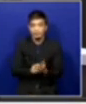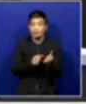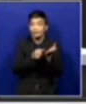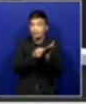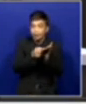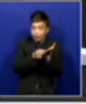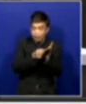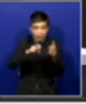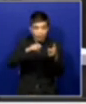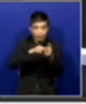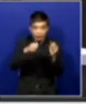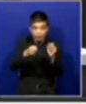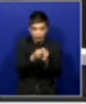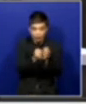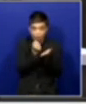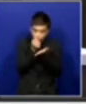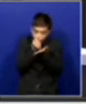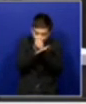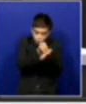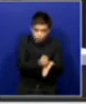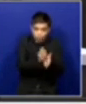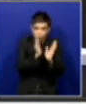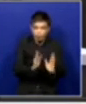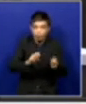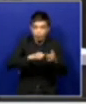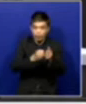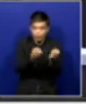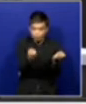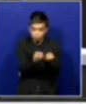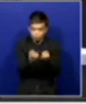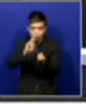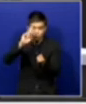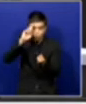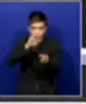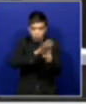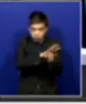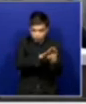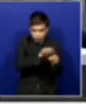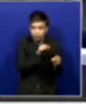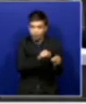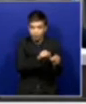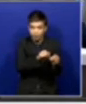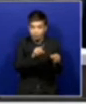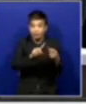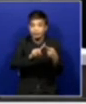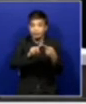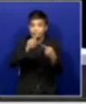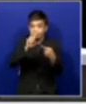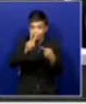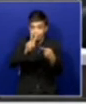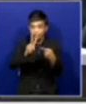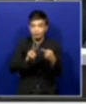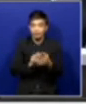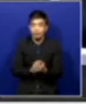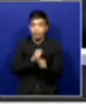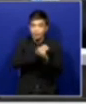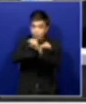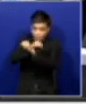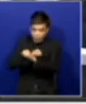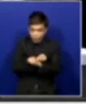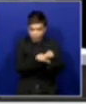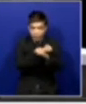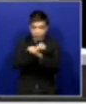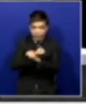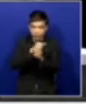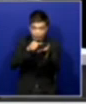ขปัญหาเยียวยาผู้ที่ได้รับผลกระทบจากโควิดนะครับ2ไปป้องกันแก้ไ